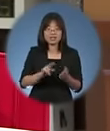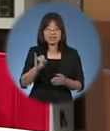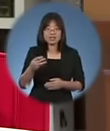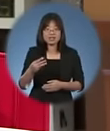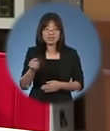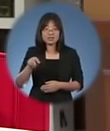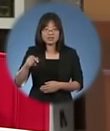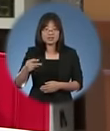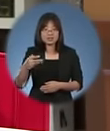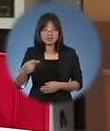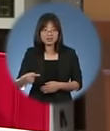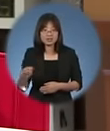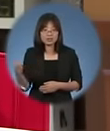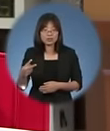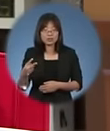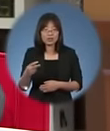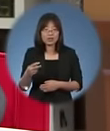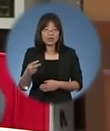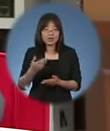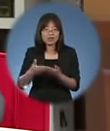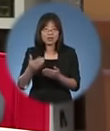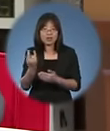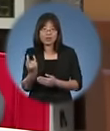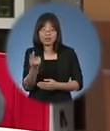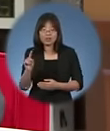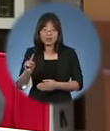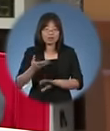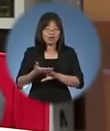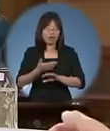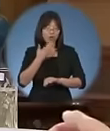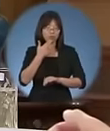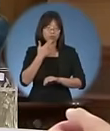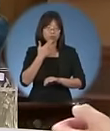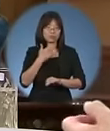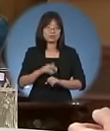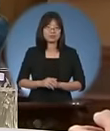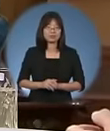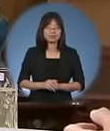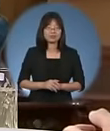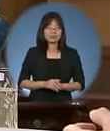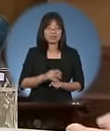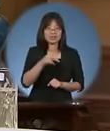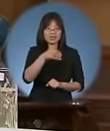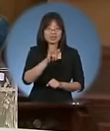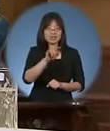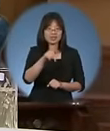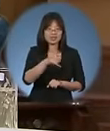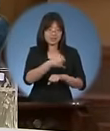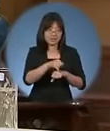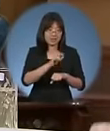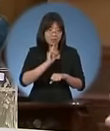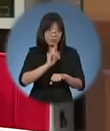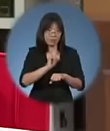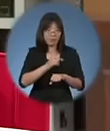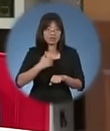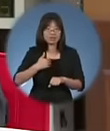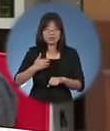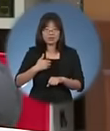일러스트레이션하고, 회화하고, 뭐 다를 게 뭐가 있습니까? 하긴 그래요. 예. 시각 디자인. 예. 그래서 이제 전